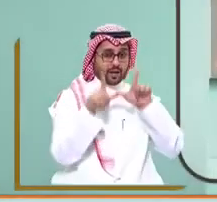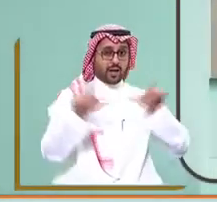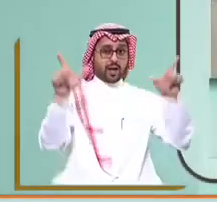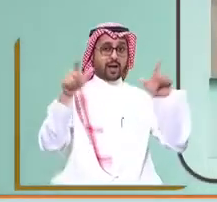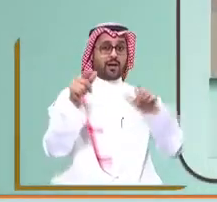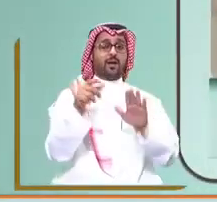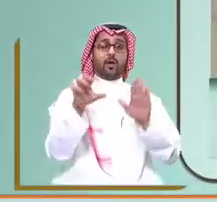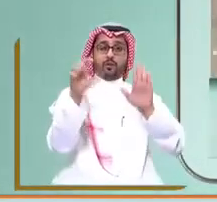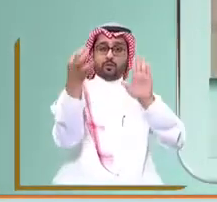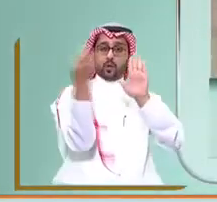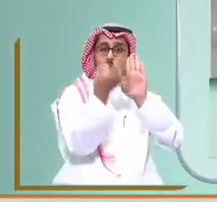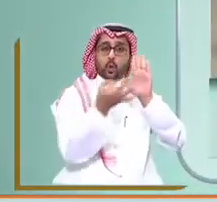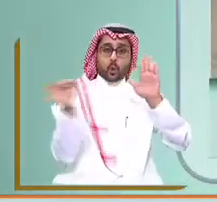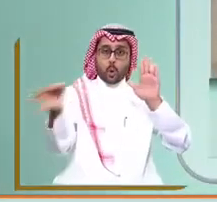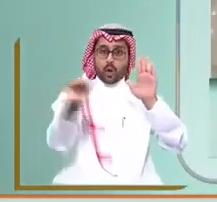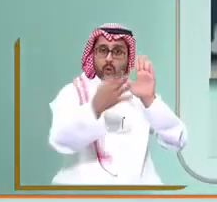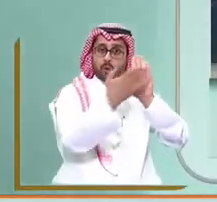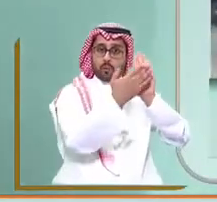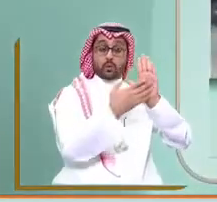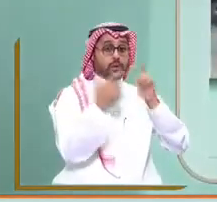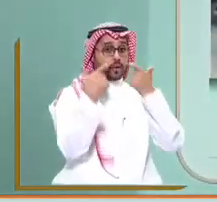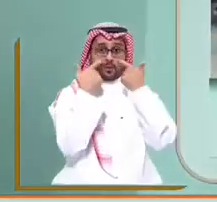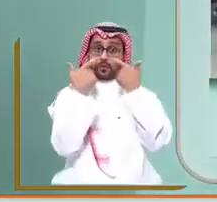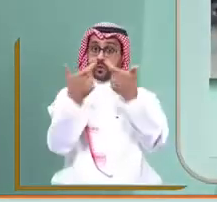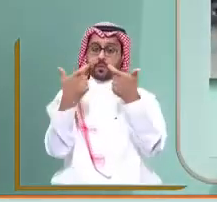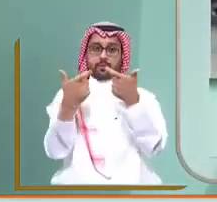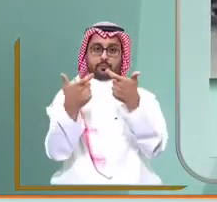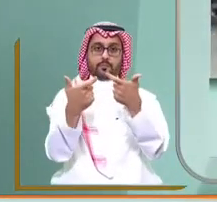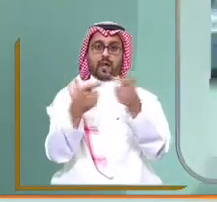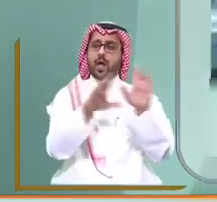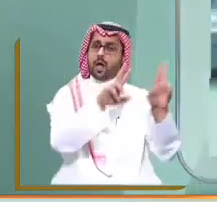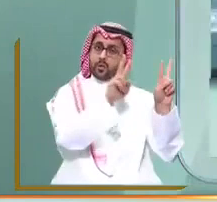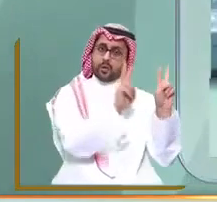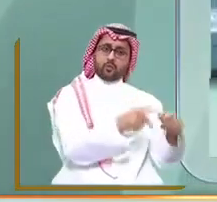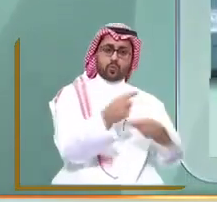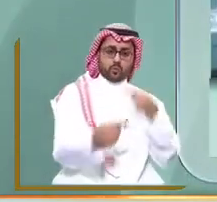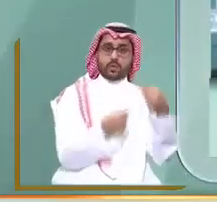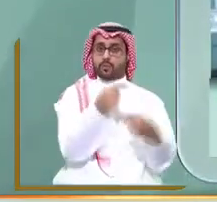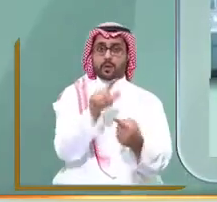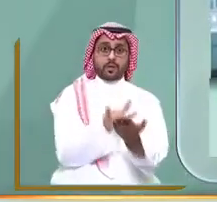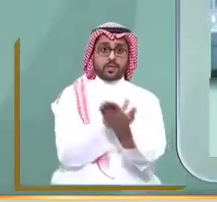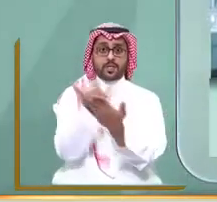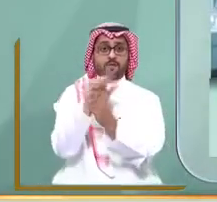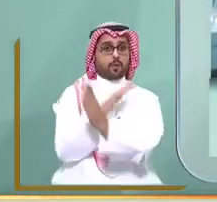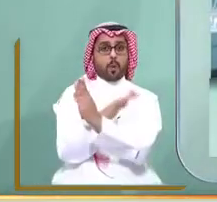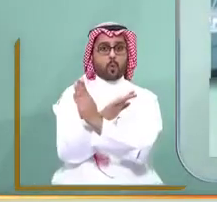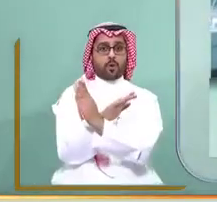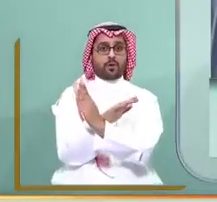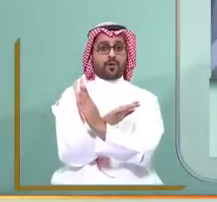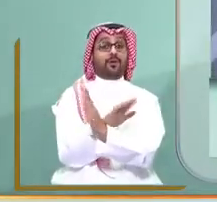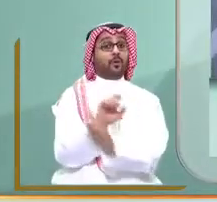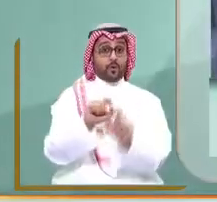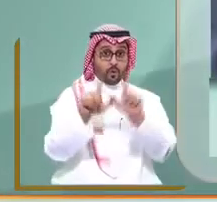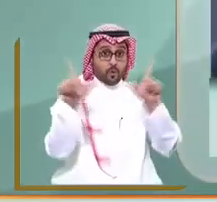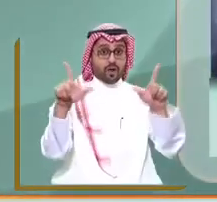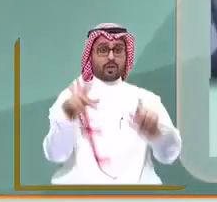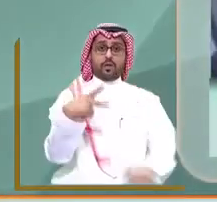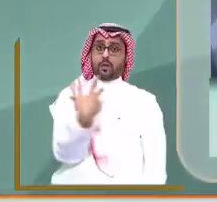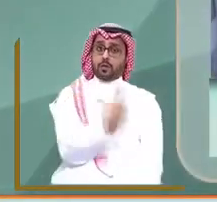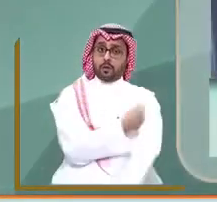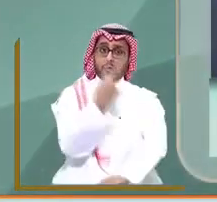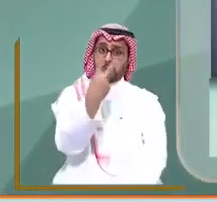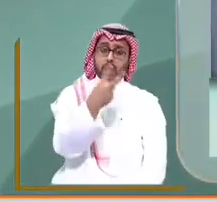هذه الدول التي أعلنت بشكل في وقت سابق وأعلنتها كذلك الجهات المختصة